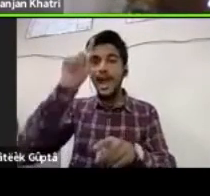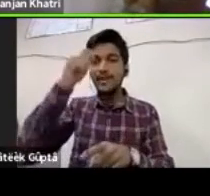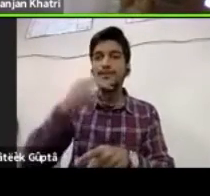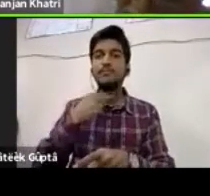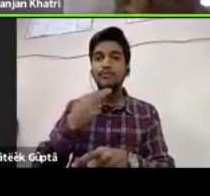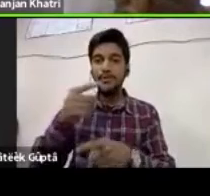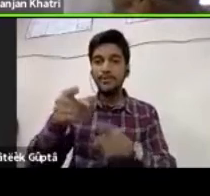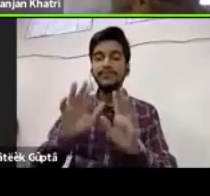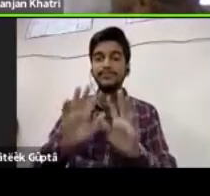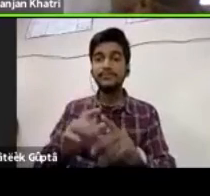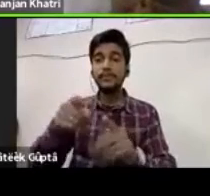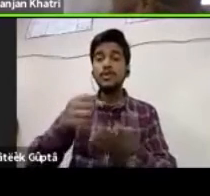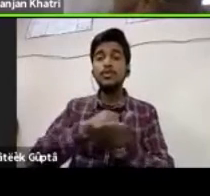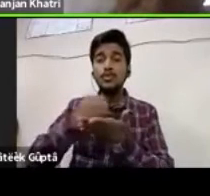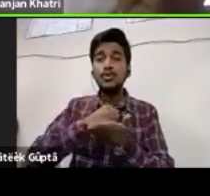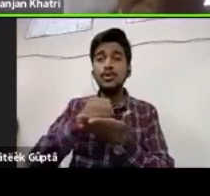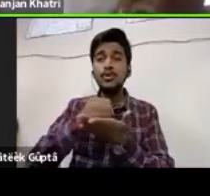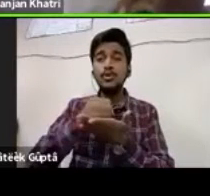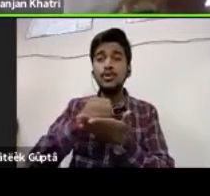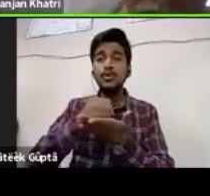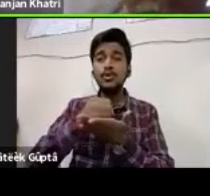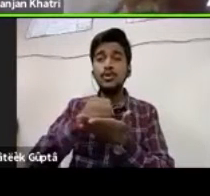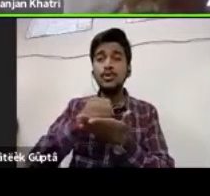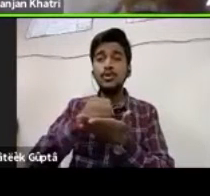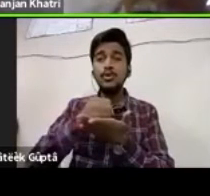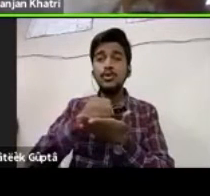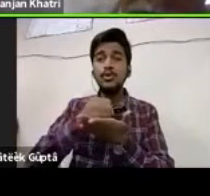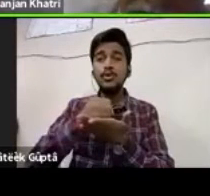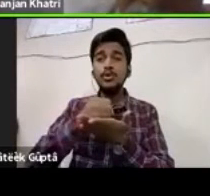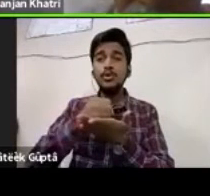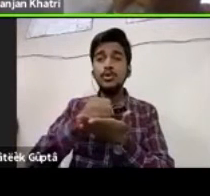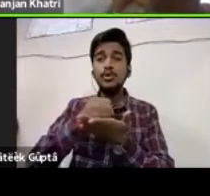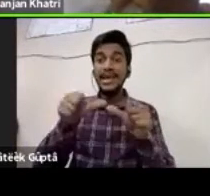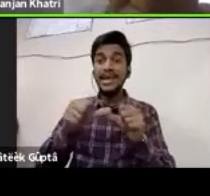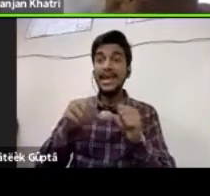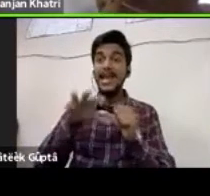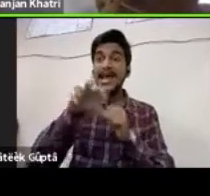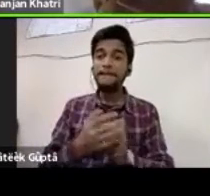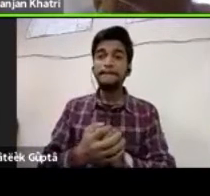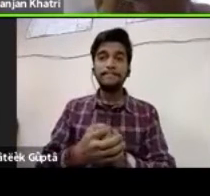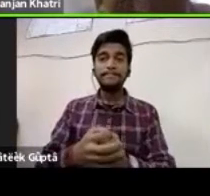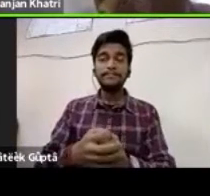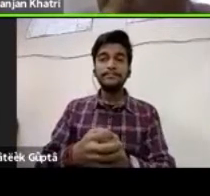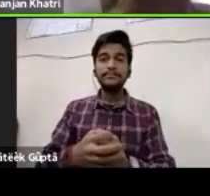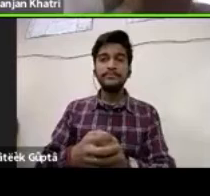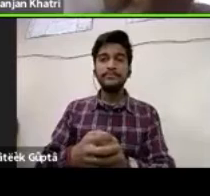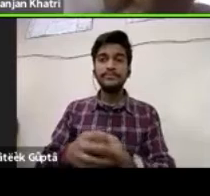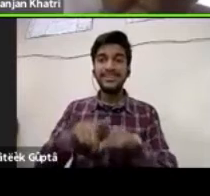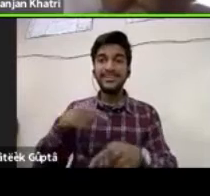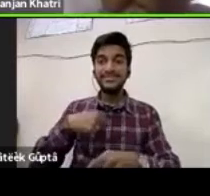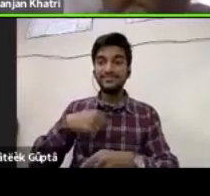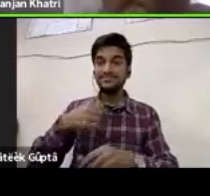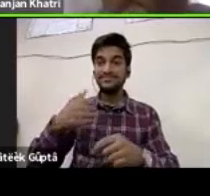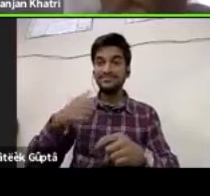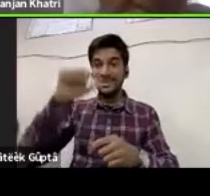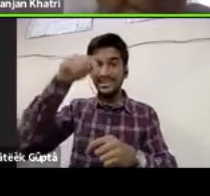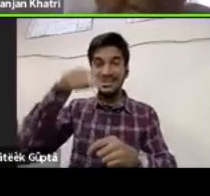पर इसका एसेंस ये है कि जो हमारी जो इंफ्रास्ट्रक्चर है वो ऐसी होनी चाहिए